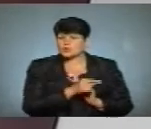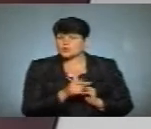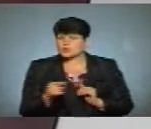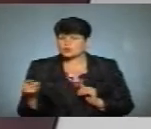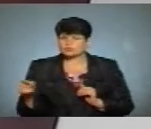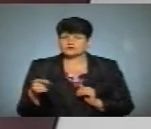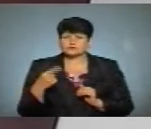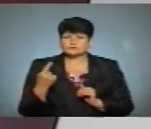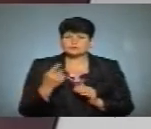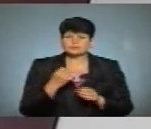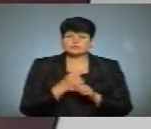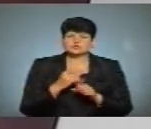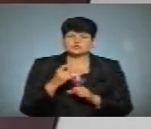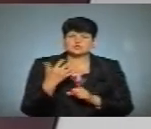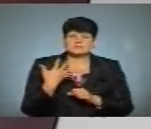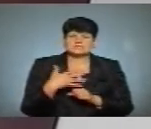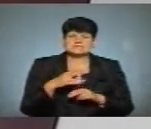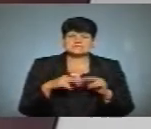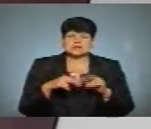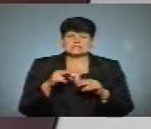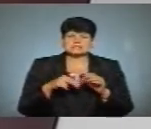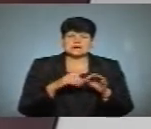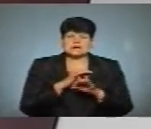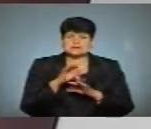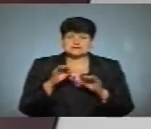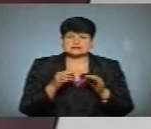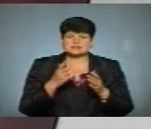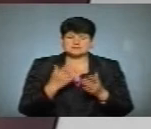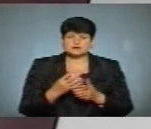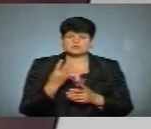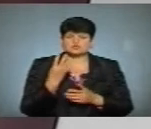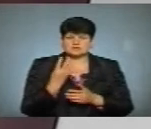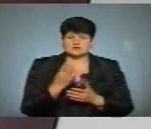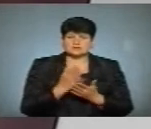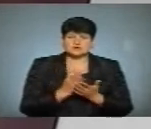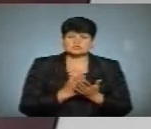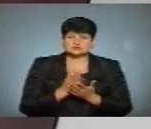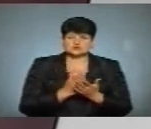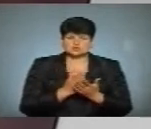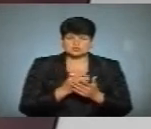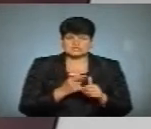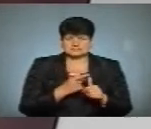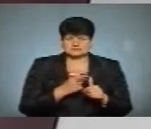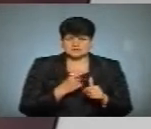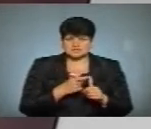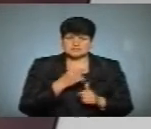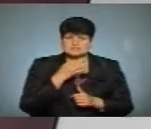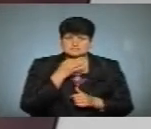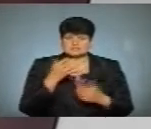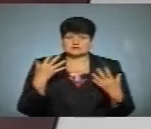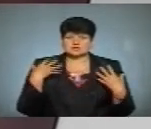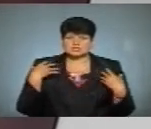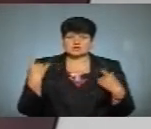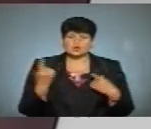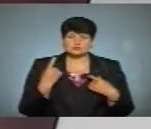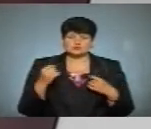Тернопільщині працює більше 150 архітекторів, четверо з яких мають звання заслуженого архітектора України, повідомив начальник обласного управління